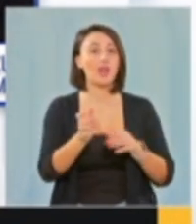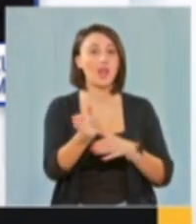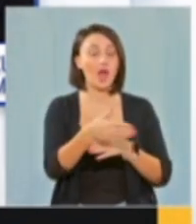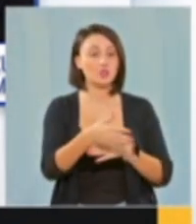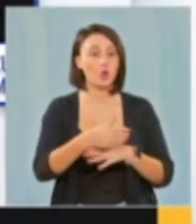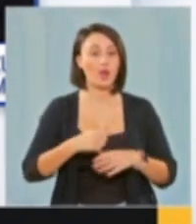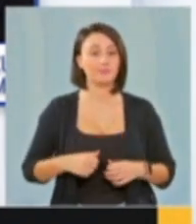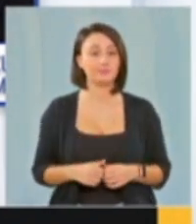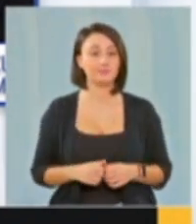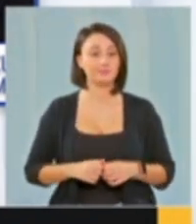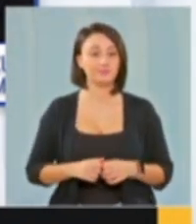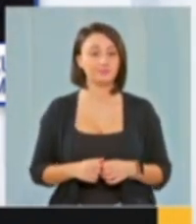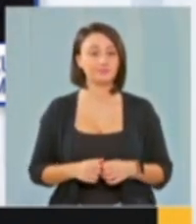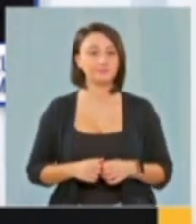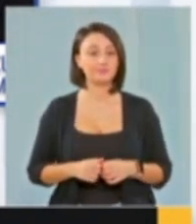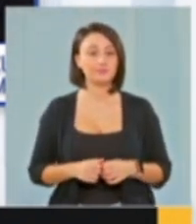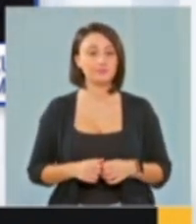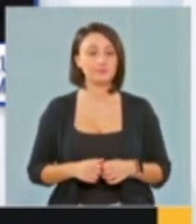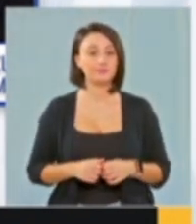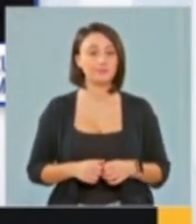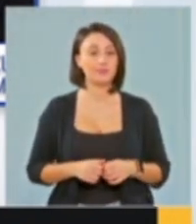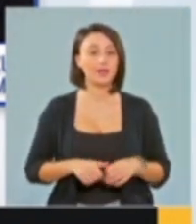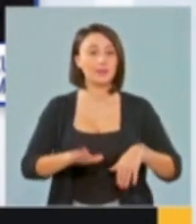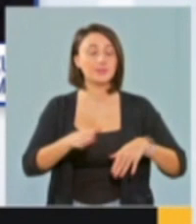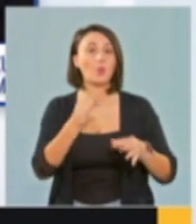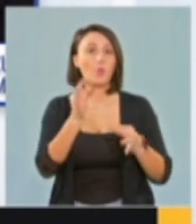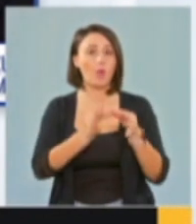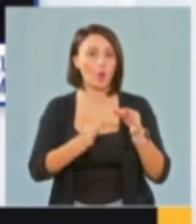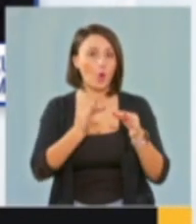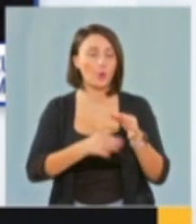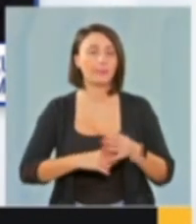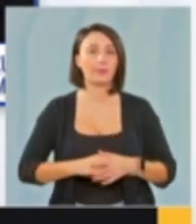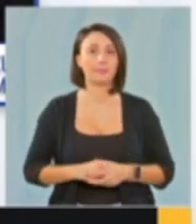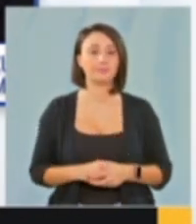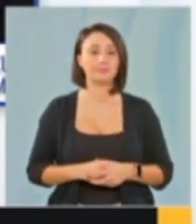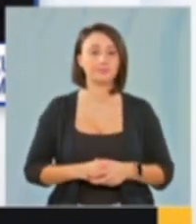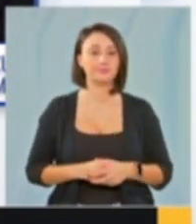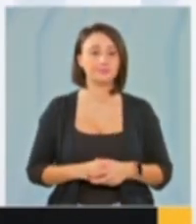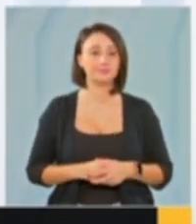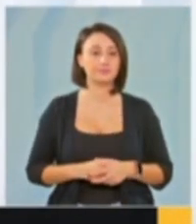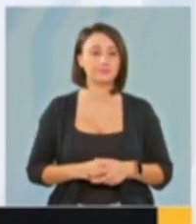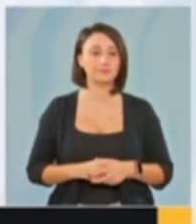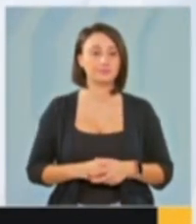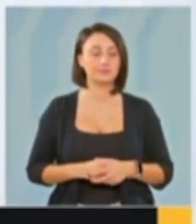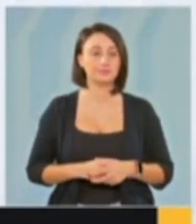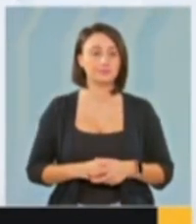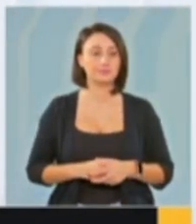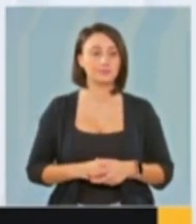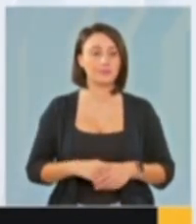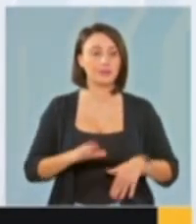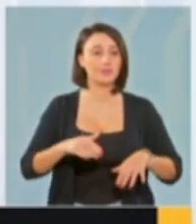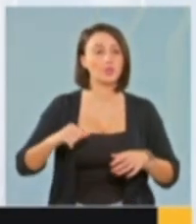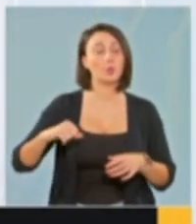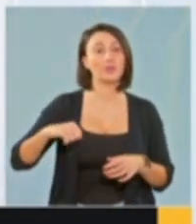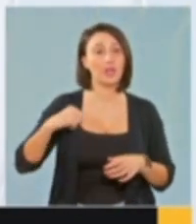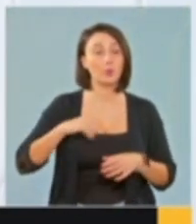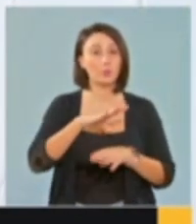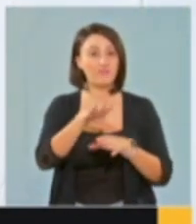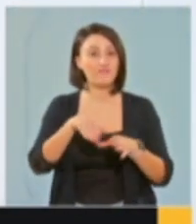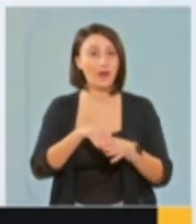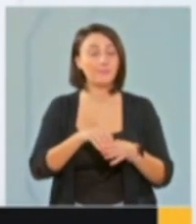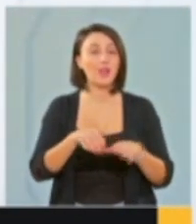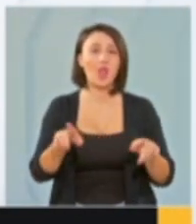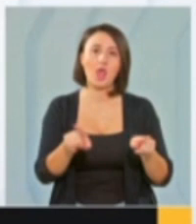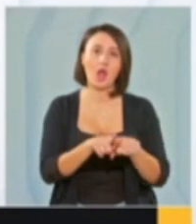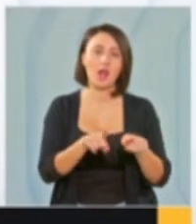în Vasile dâncu Ministerul economiei Marius cu mana cu Ministerul Tineretului familiei